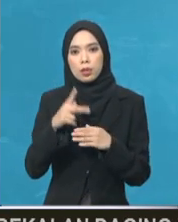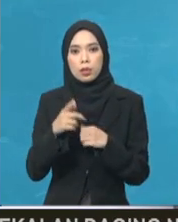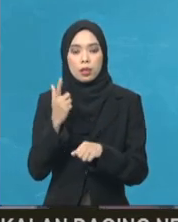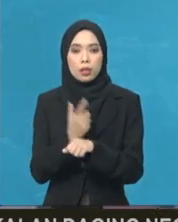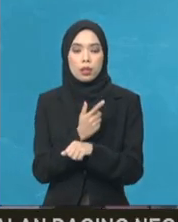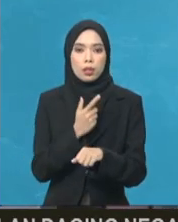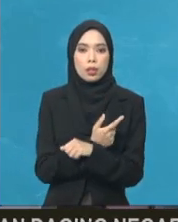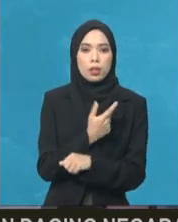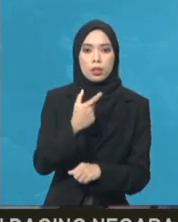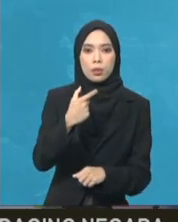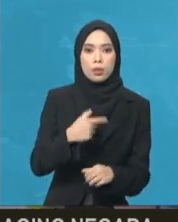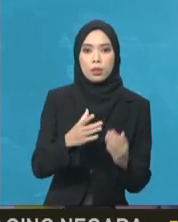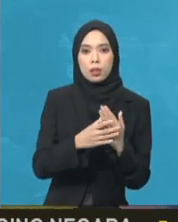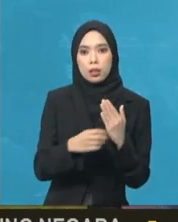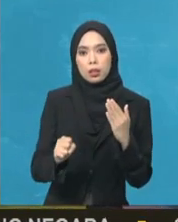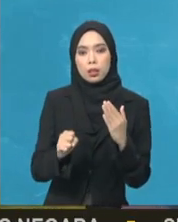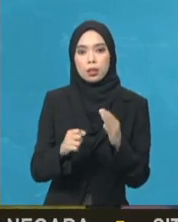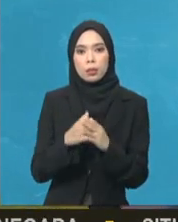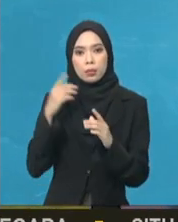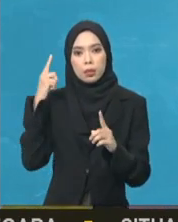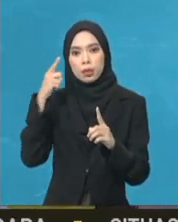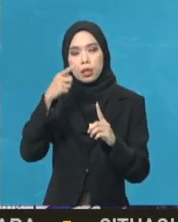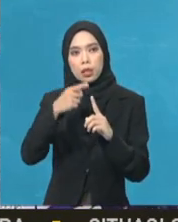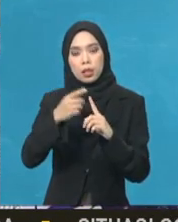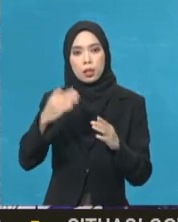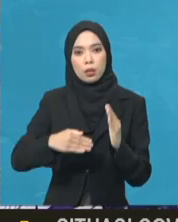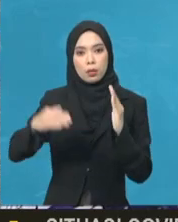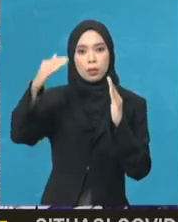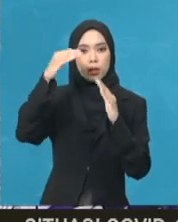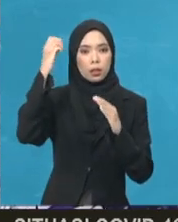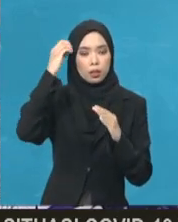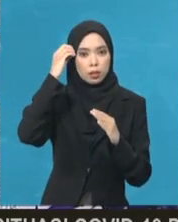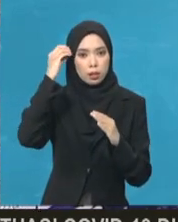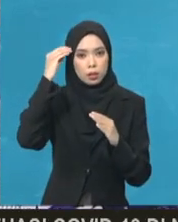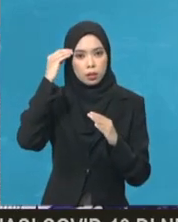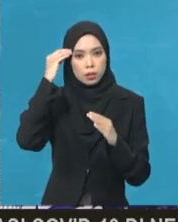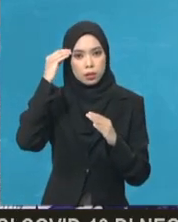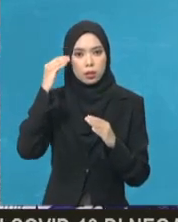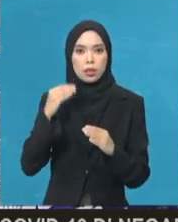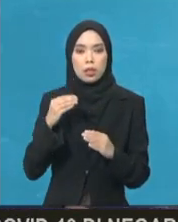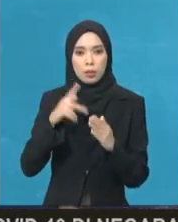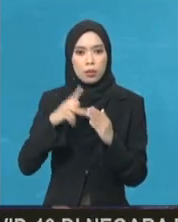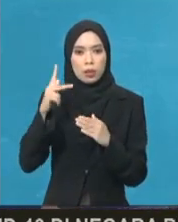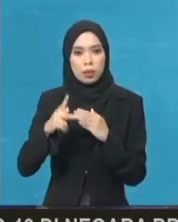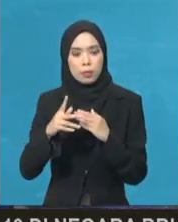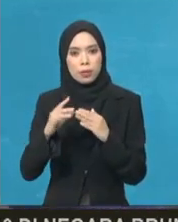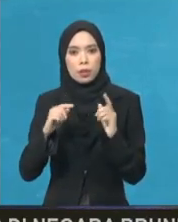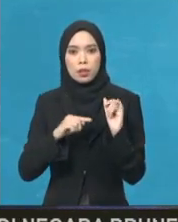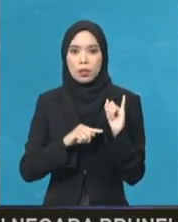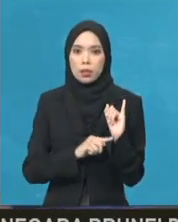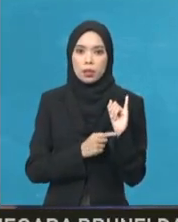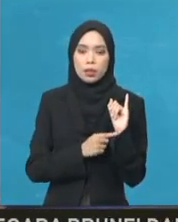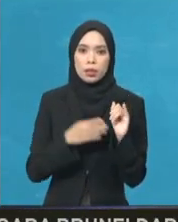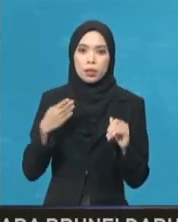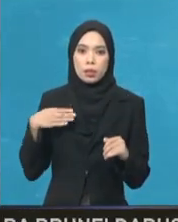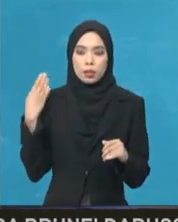diri dengan matlamat kearah meningkatkan kesadaran tentang program dan inisiatif belia serta mendapatkan maklumat